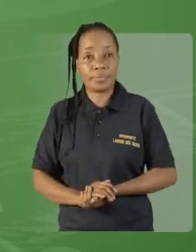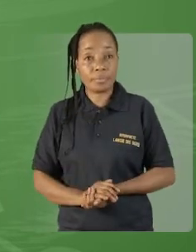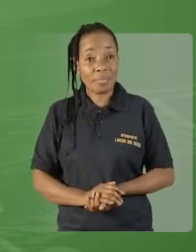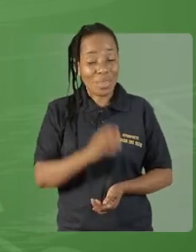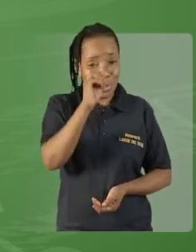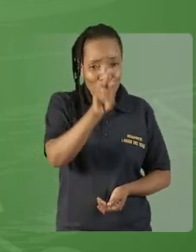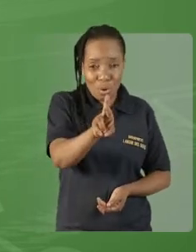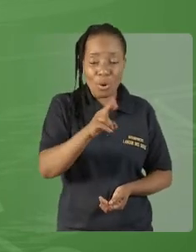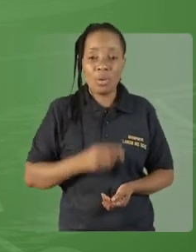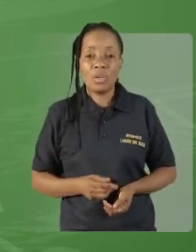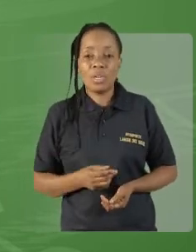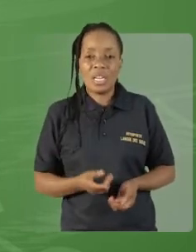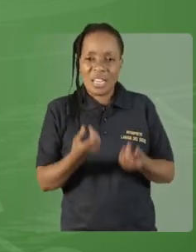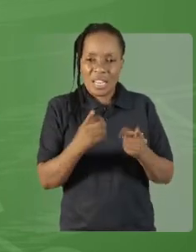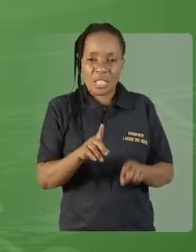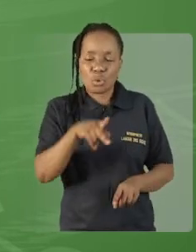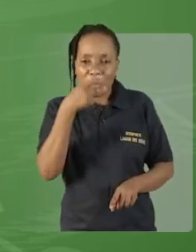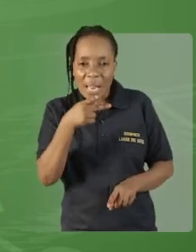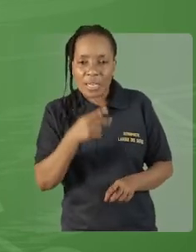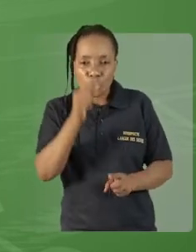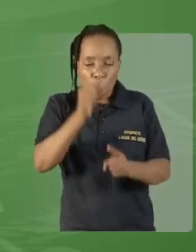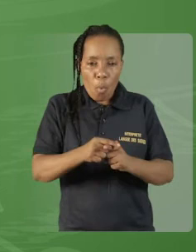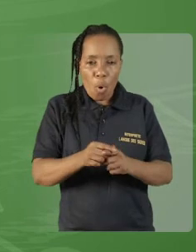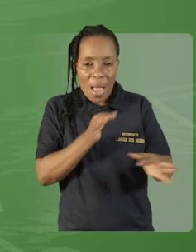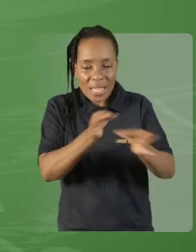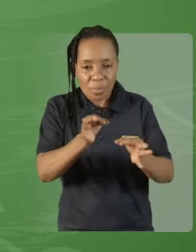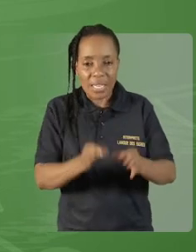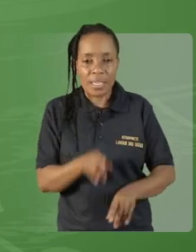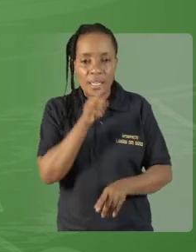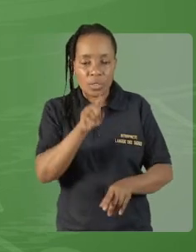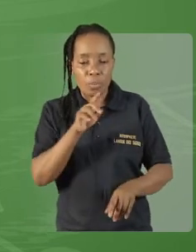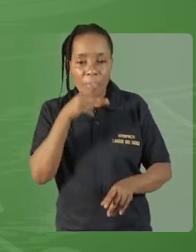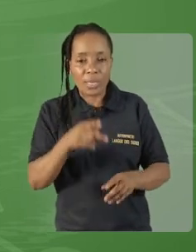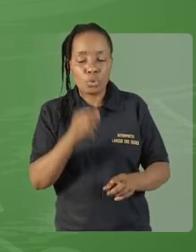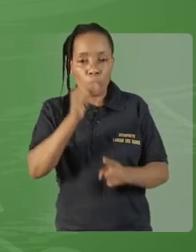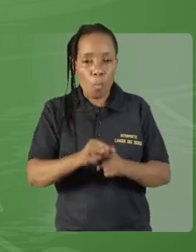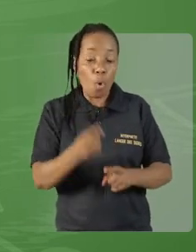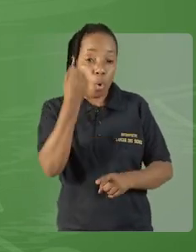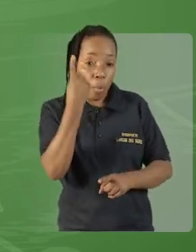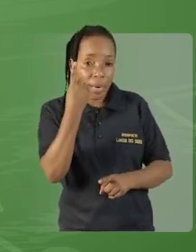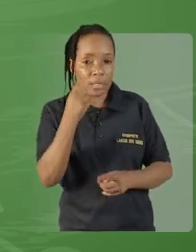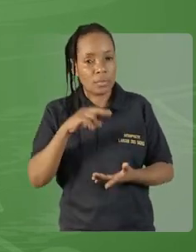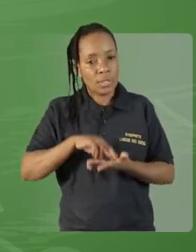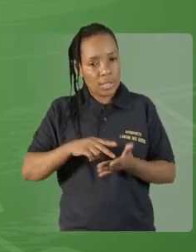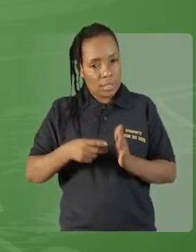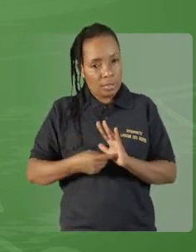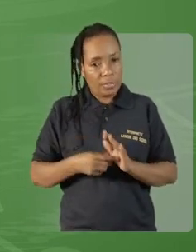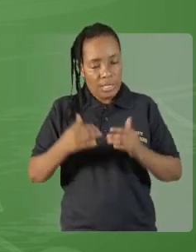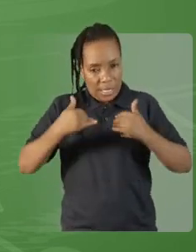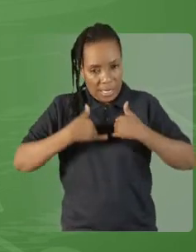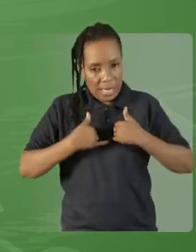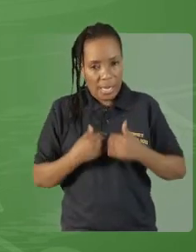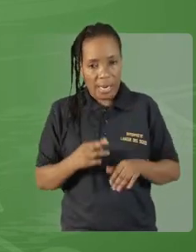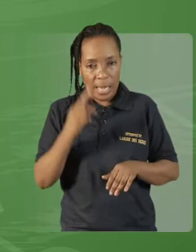Or, qui dit comprendre, qui dit expliquer, dit forcément intervention de la raison.